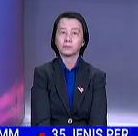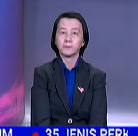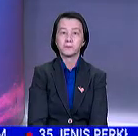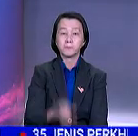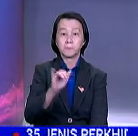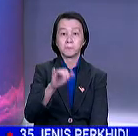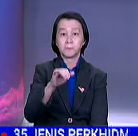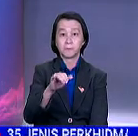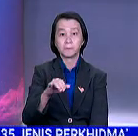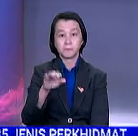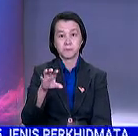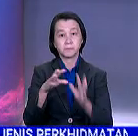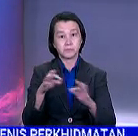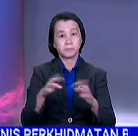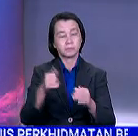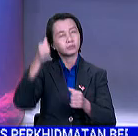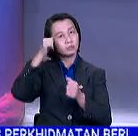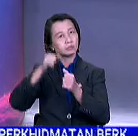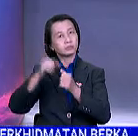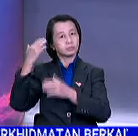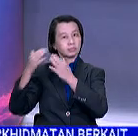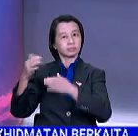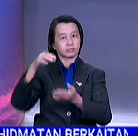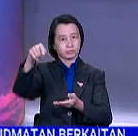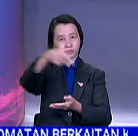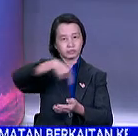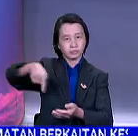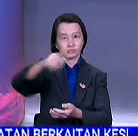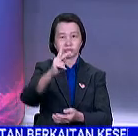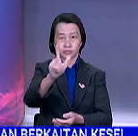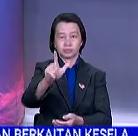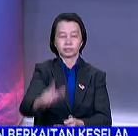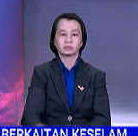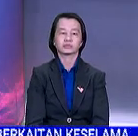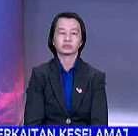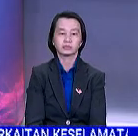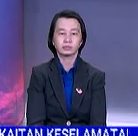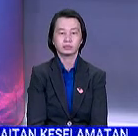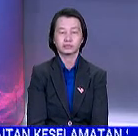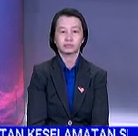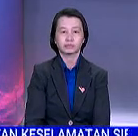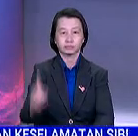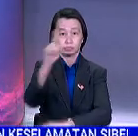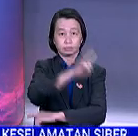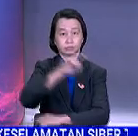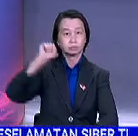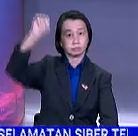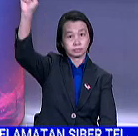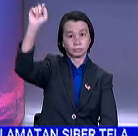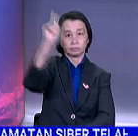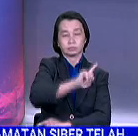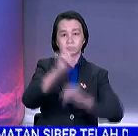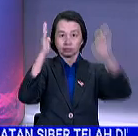Ya, satu paparan menarik yang mengimbau kenangan kita di ibu negara. Betul. Kita ke perkembangan selanjutnya. Hari Kebangsaan dan